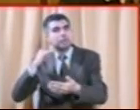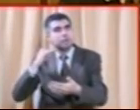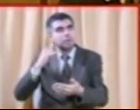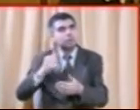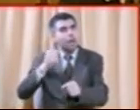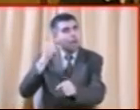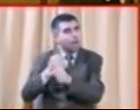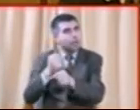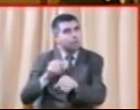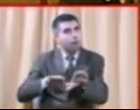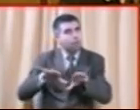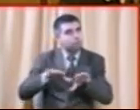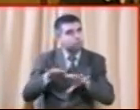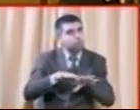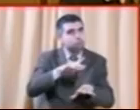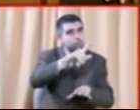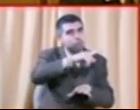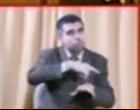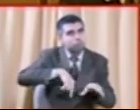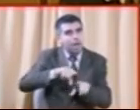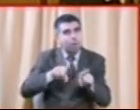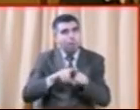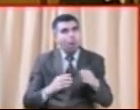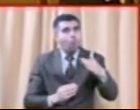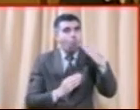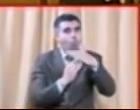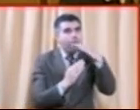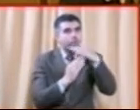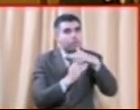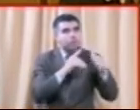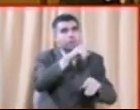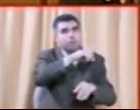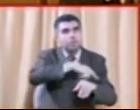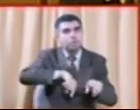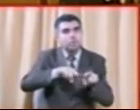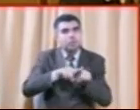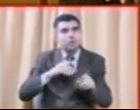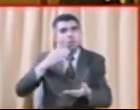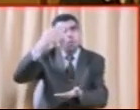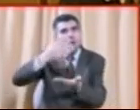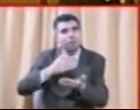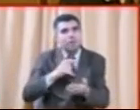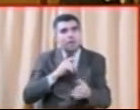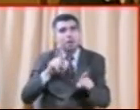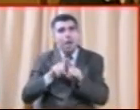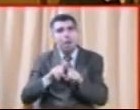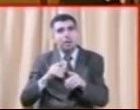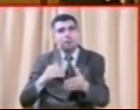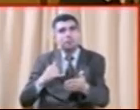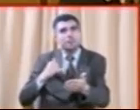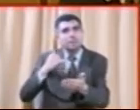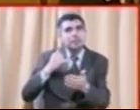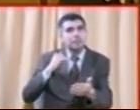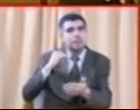والمتزن، واللي كيطلب منا إدانة ما ينبغي إدانته والمواجهة ديال ما ينبغي مواجهته من استفزازات ديال جهة